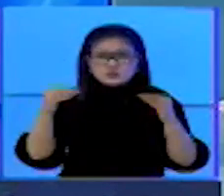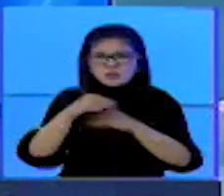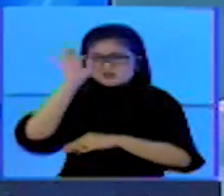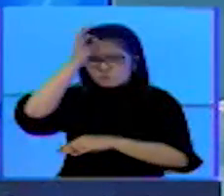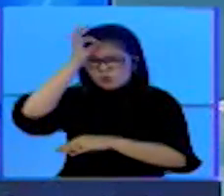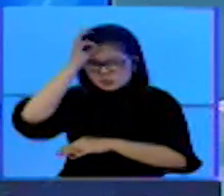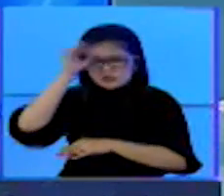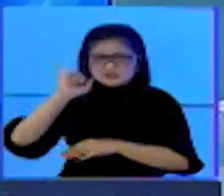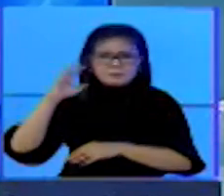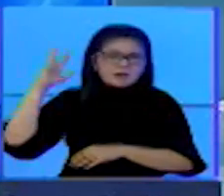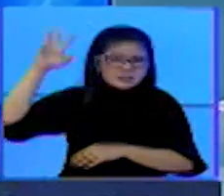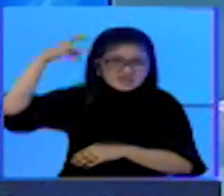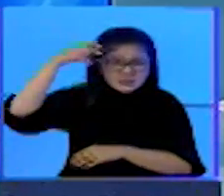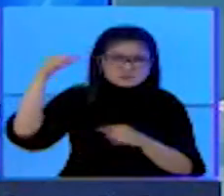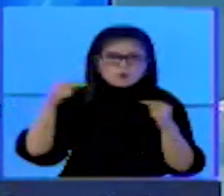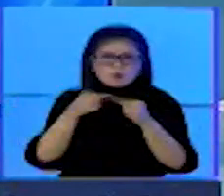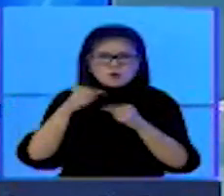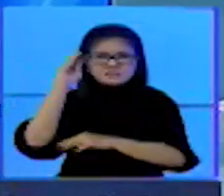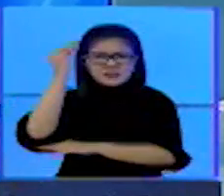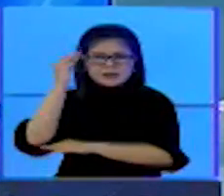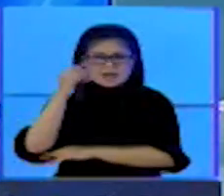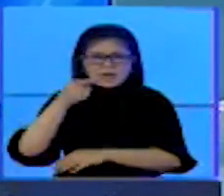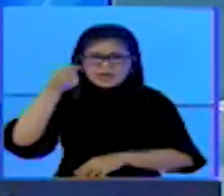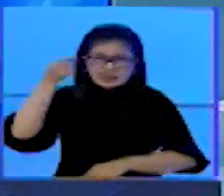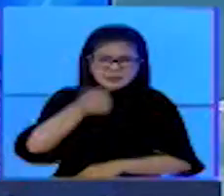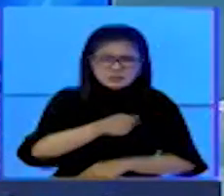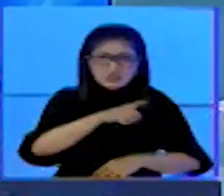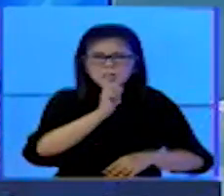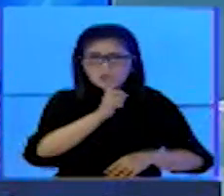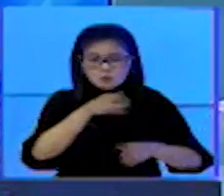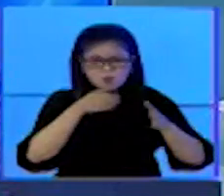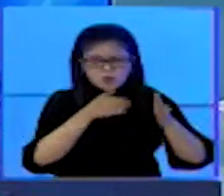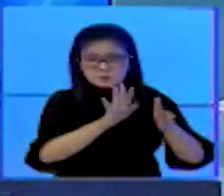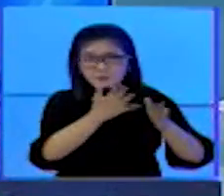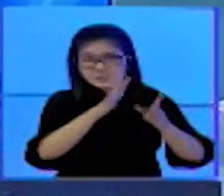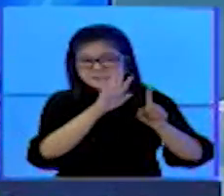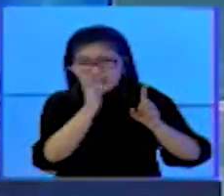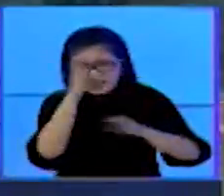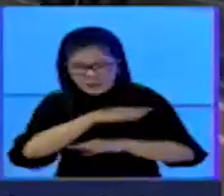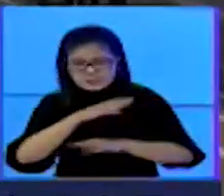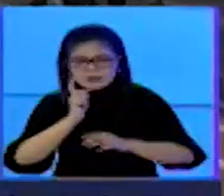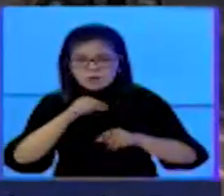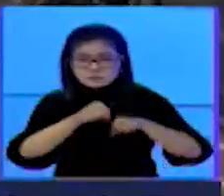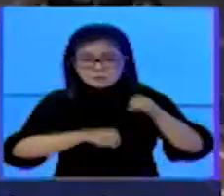Jakarta. Sanksi denda hingga kurungan 15 hari mengancam para sepeda yang melanggar.